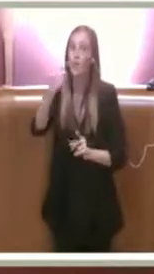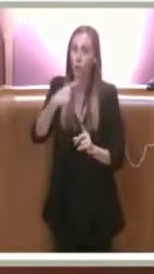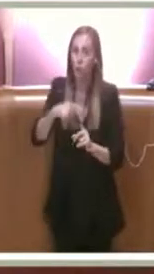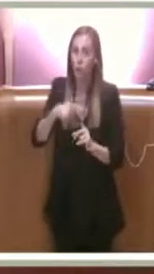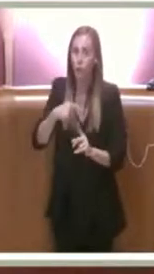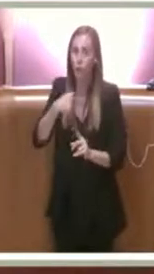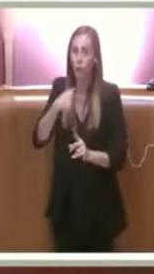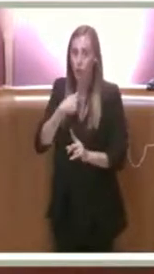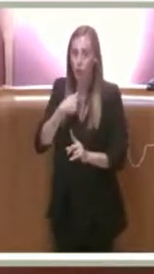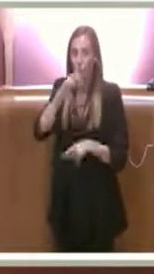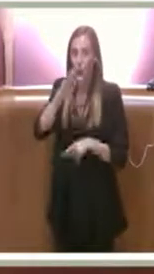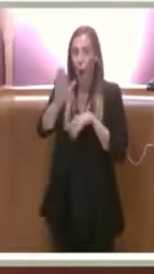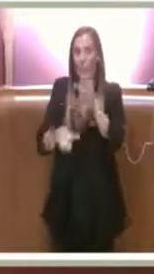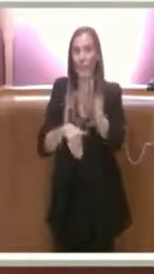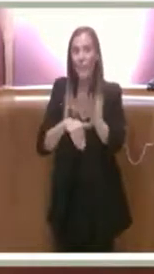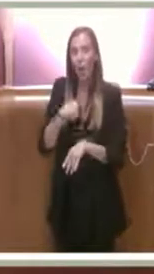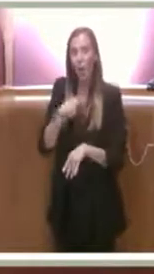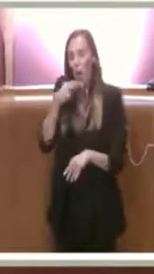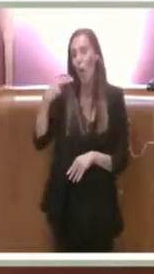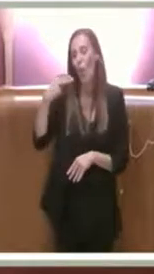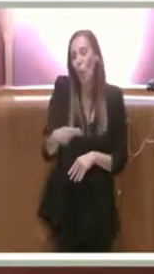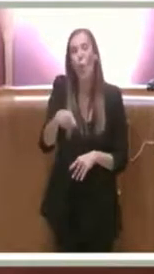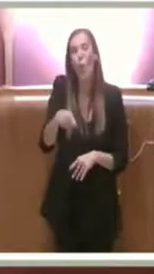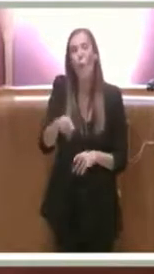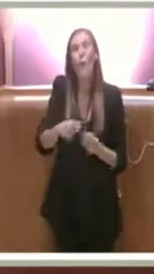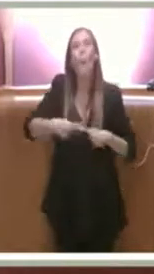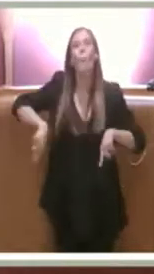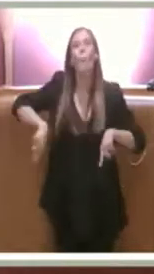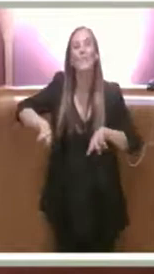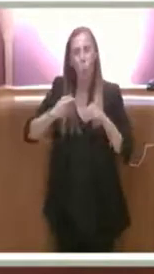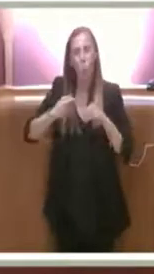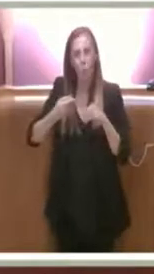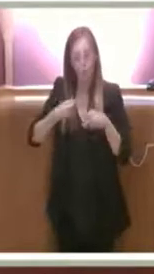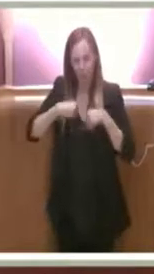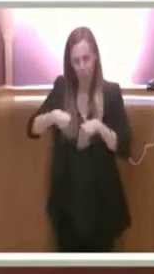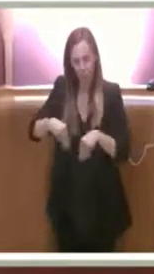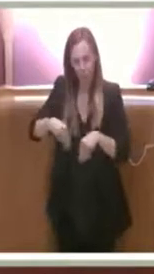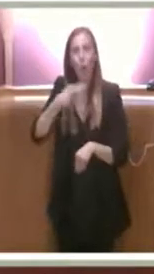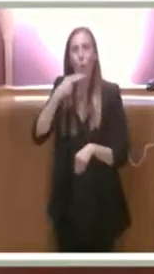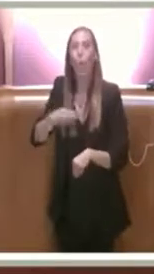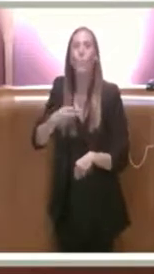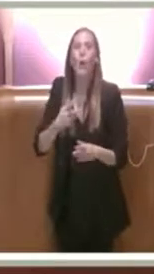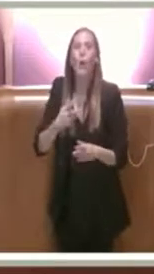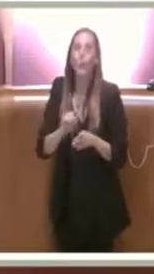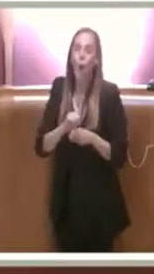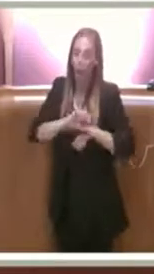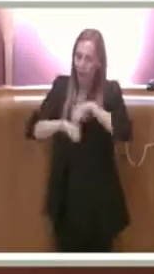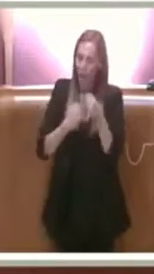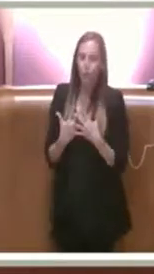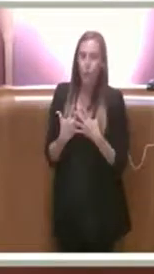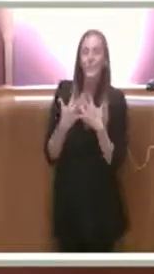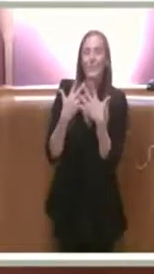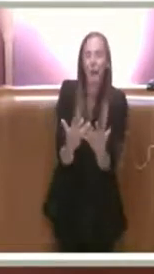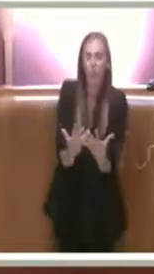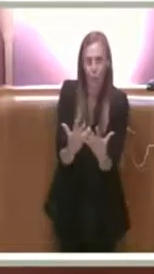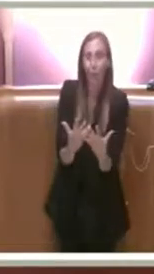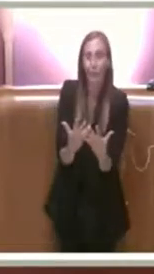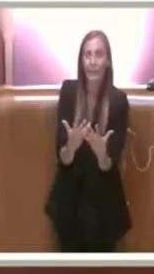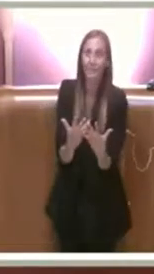chiamato in una commissione atto d'amore per i futuri amministratori e per la città. È un po' un'estremizzazione, mi rendo